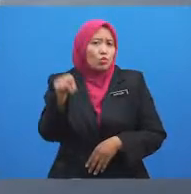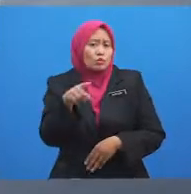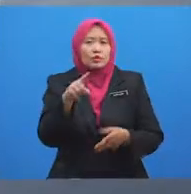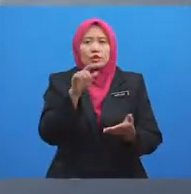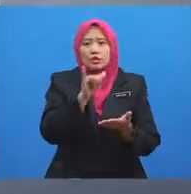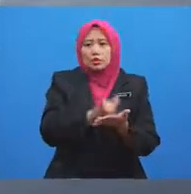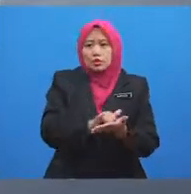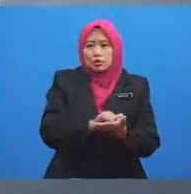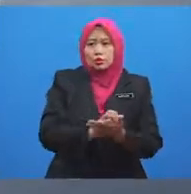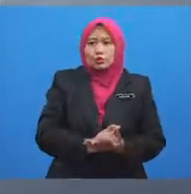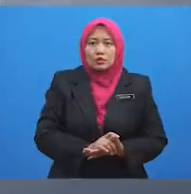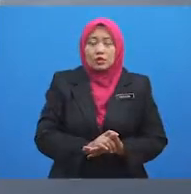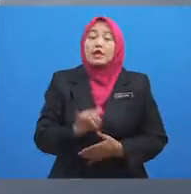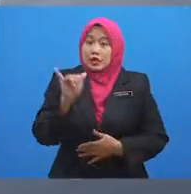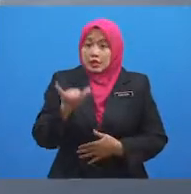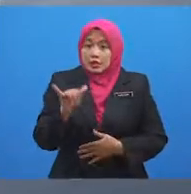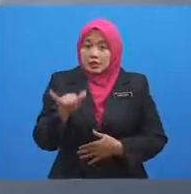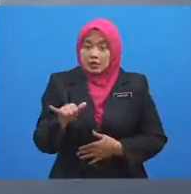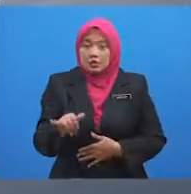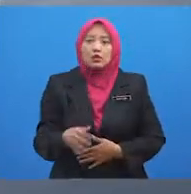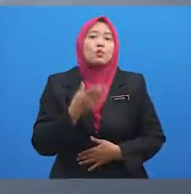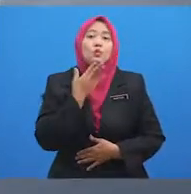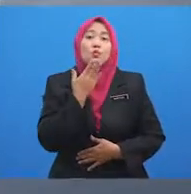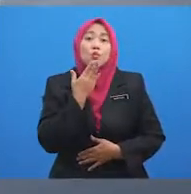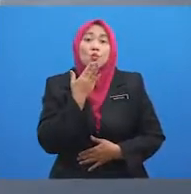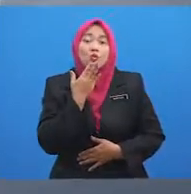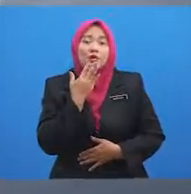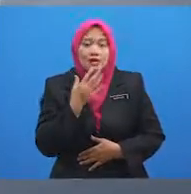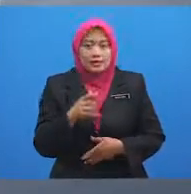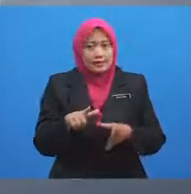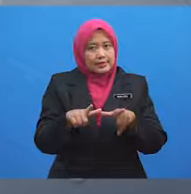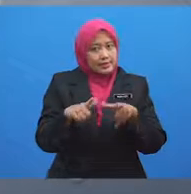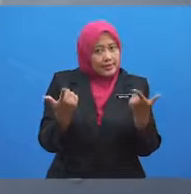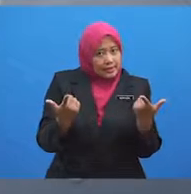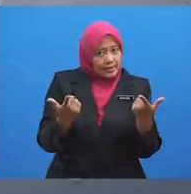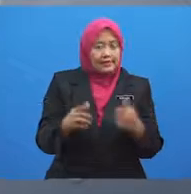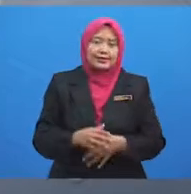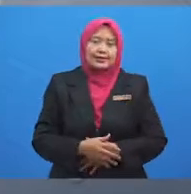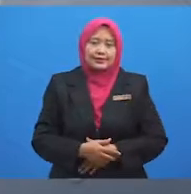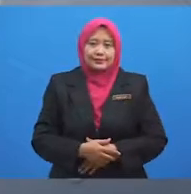Ya, bagus. Kedua-dua bola ini berlainan warna.